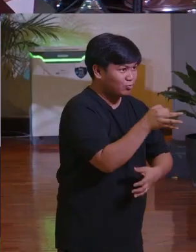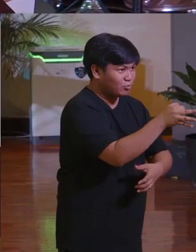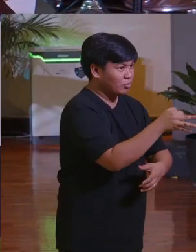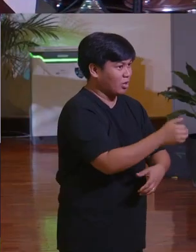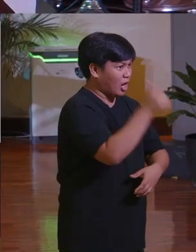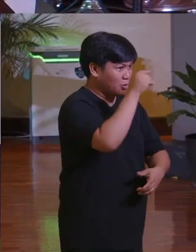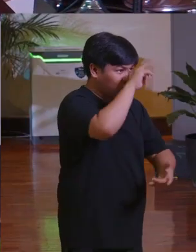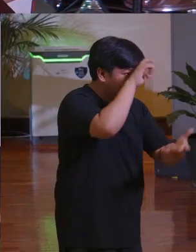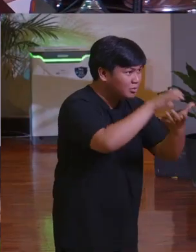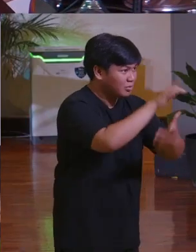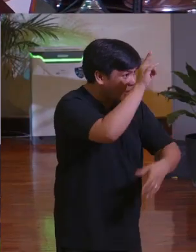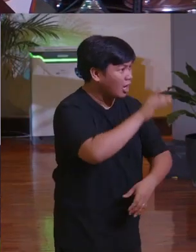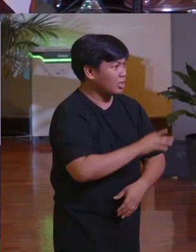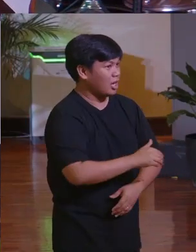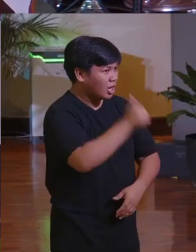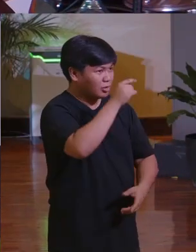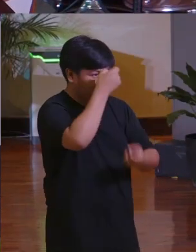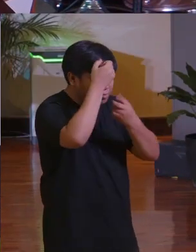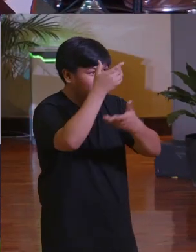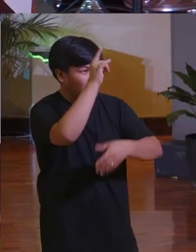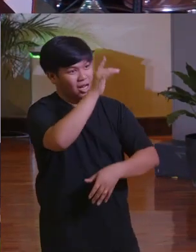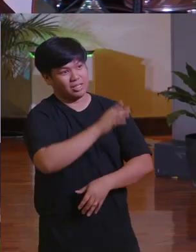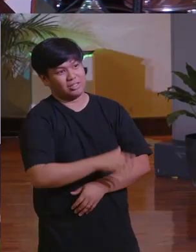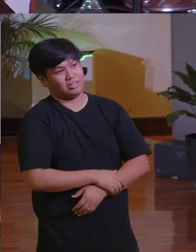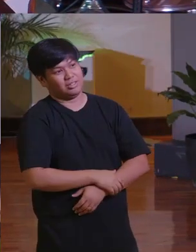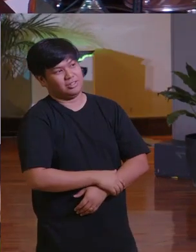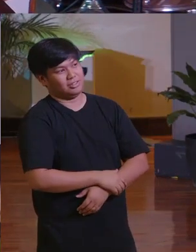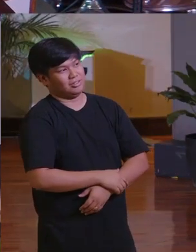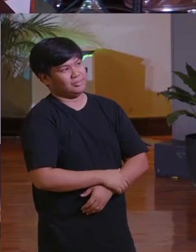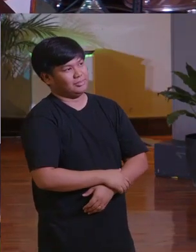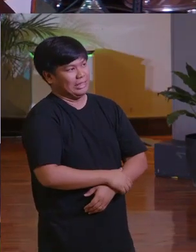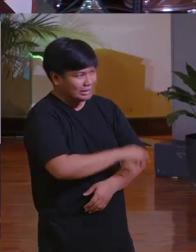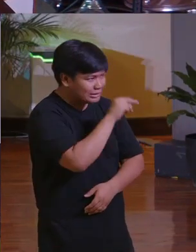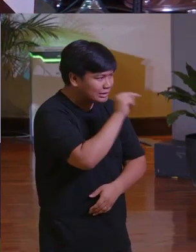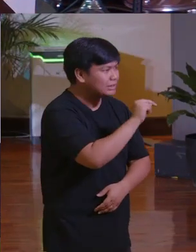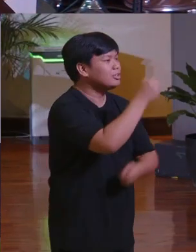Sumunod na tayo sa kanyang pinag-uutos.